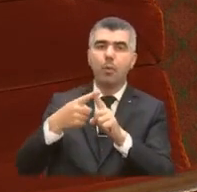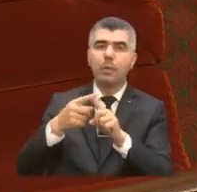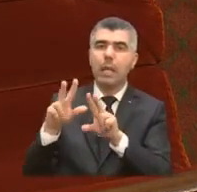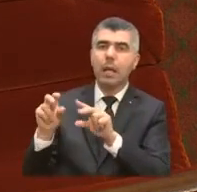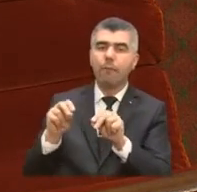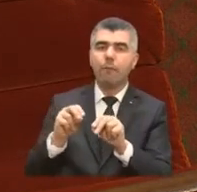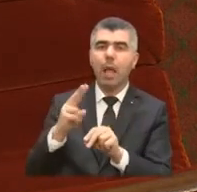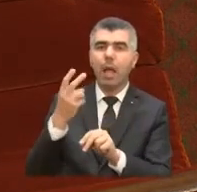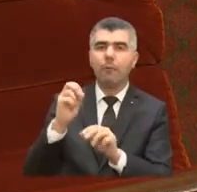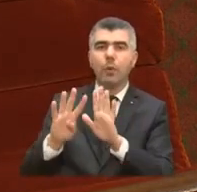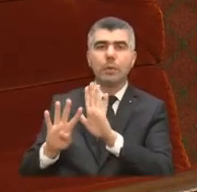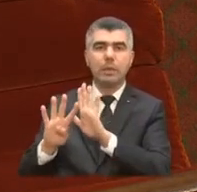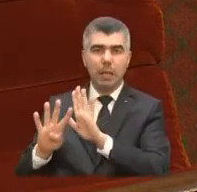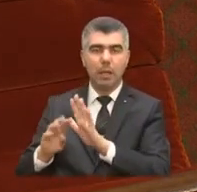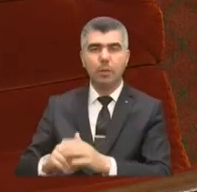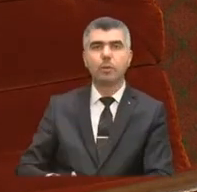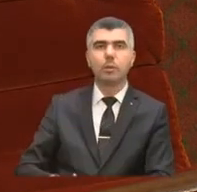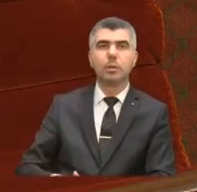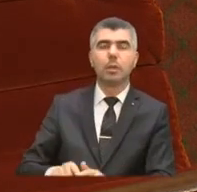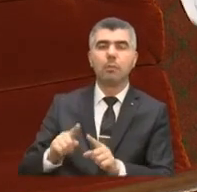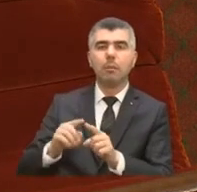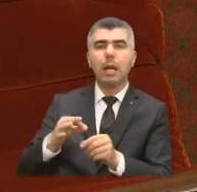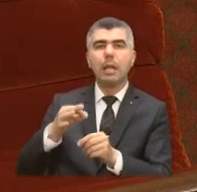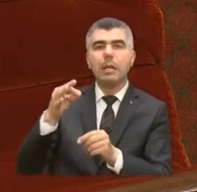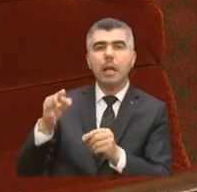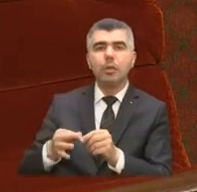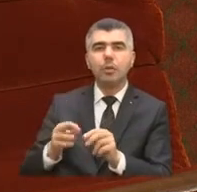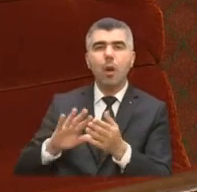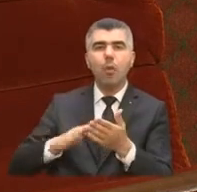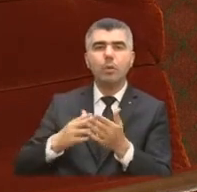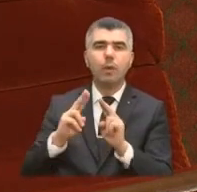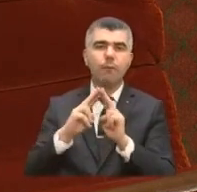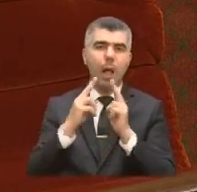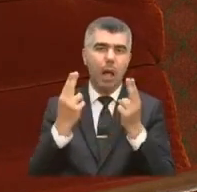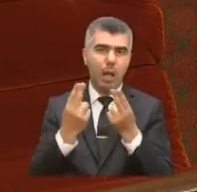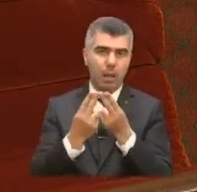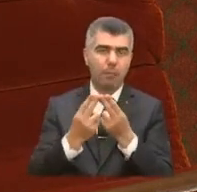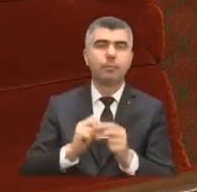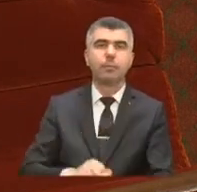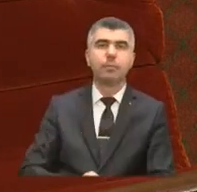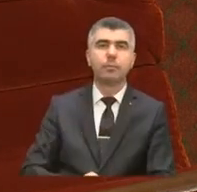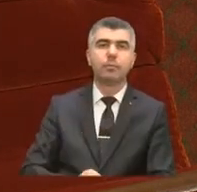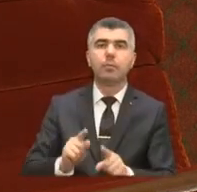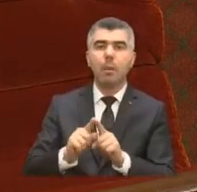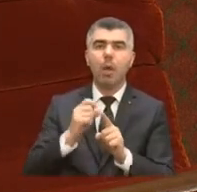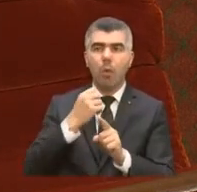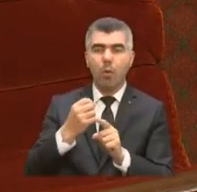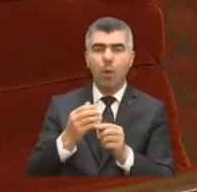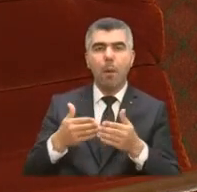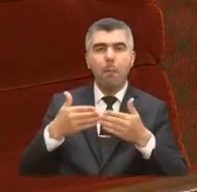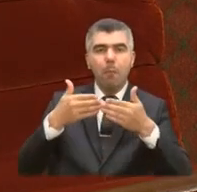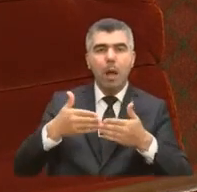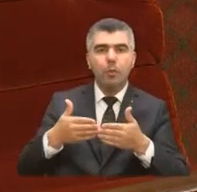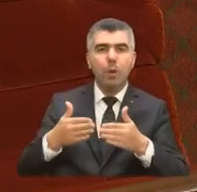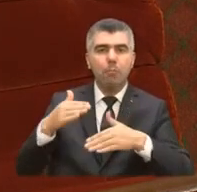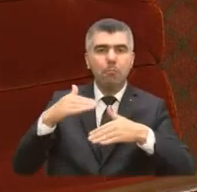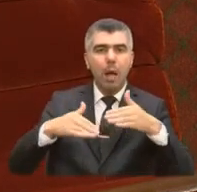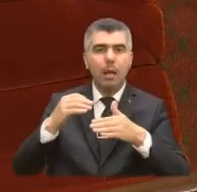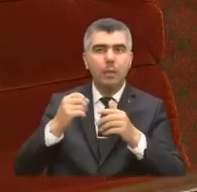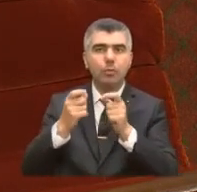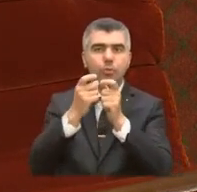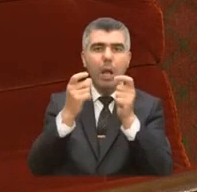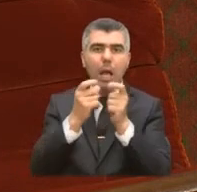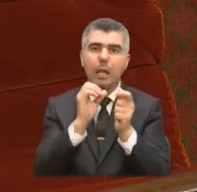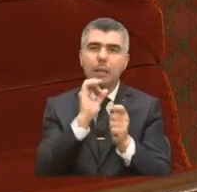سنه 2019 نتيجه التضخم اللي تتعيش العالم. رغم تحرير خدمات النقل البحري وفتح المجال للقطاع الخاص لاستغلال